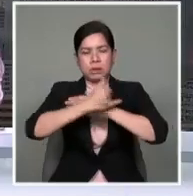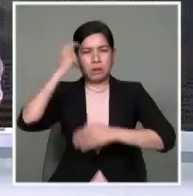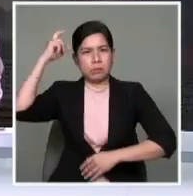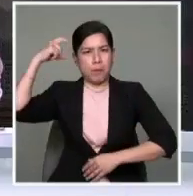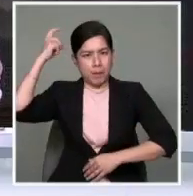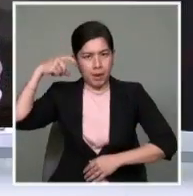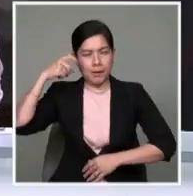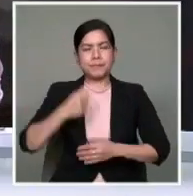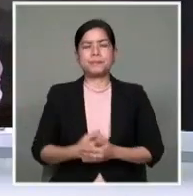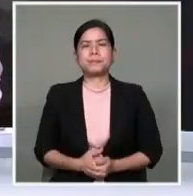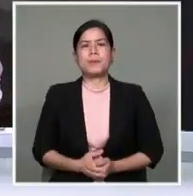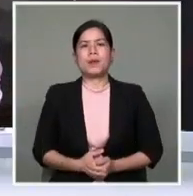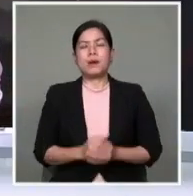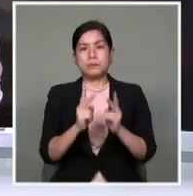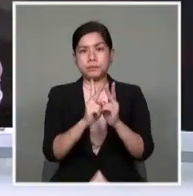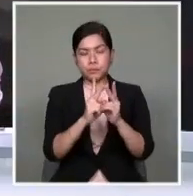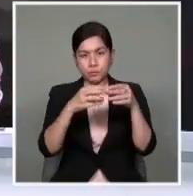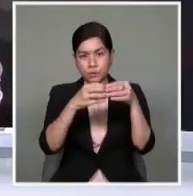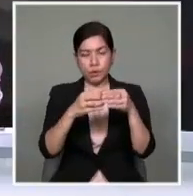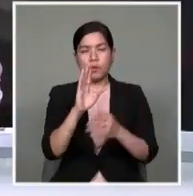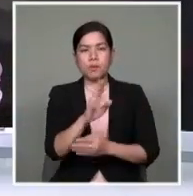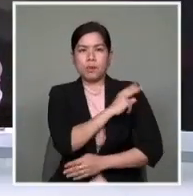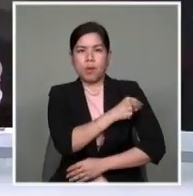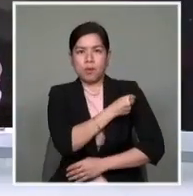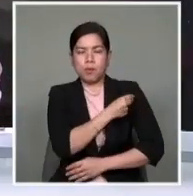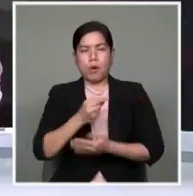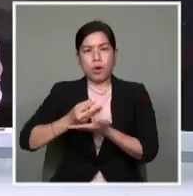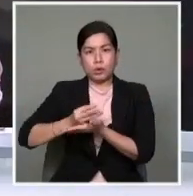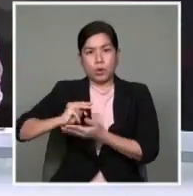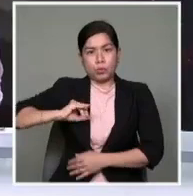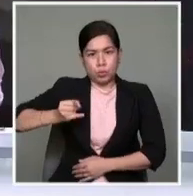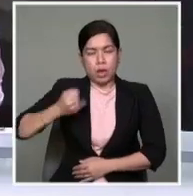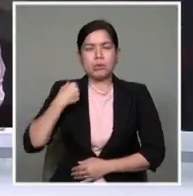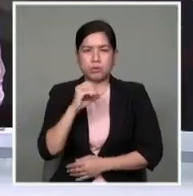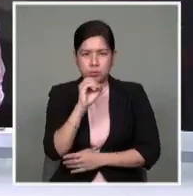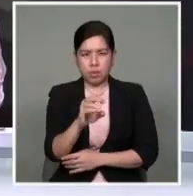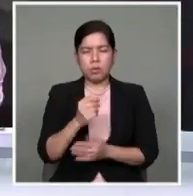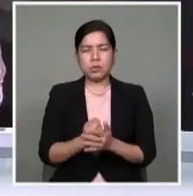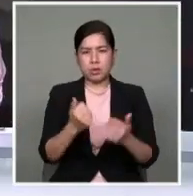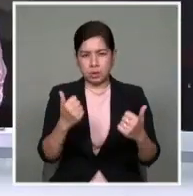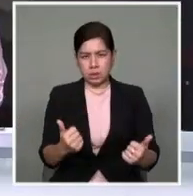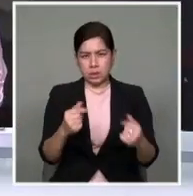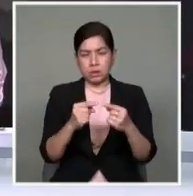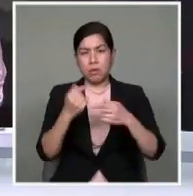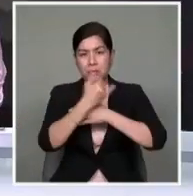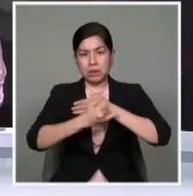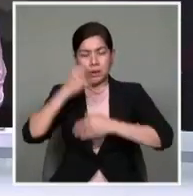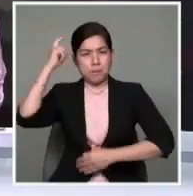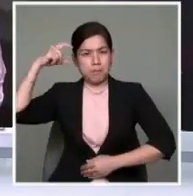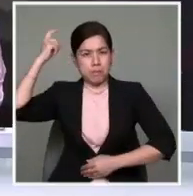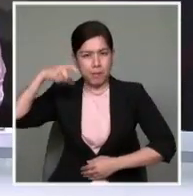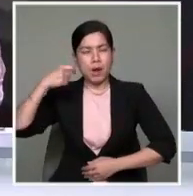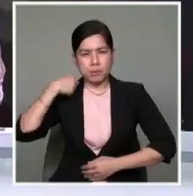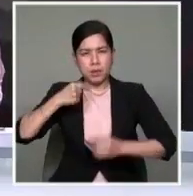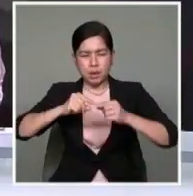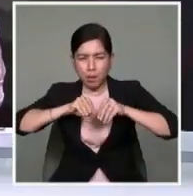มีความเห็นจากทางคณะแพทยศาสตร์จุฬาลงกรณ์มหาวิทยาลัยนะคะมีการคาดการณ์บอกว่าตอนนี้เนี่ยเมียนมามีการระบาดใน